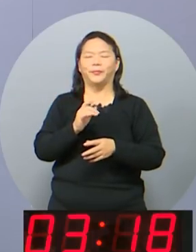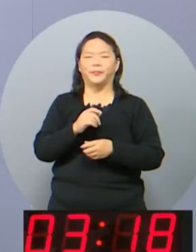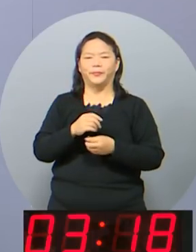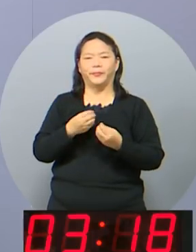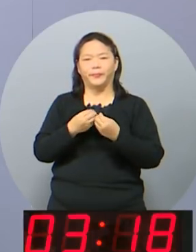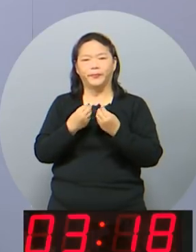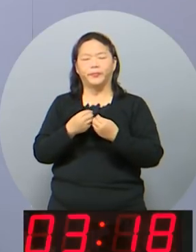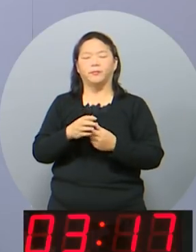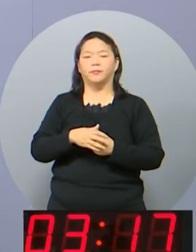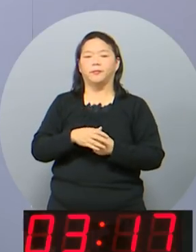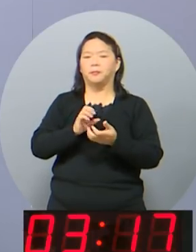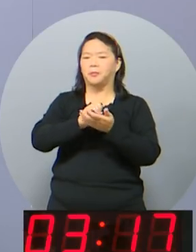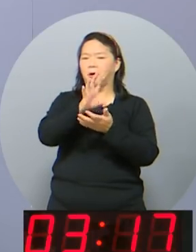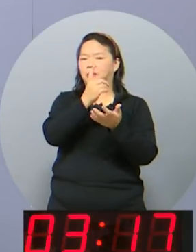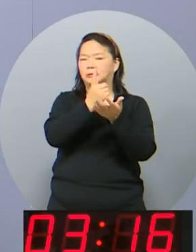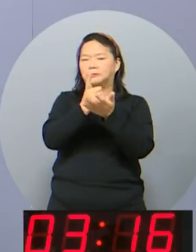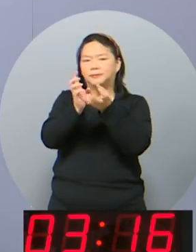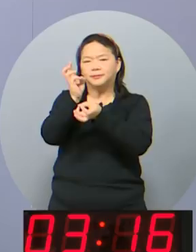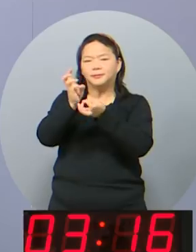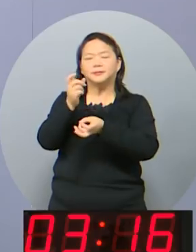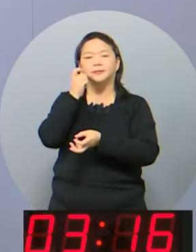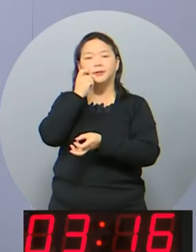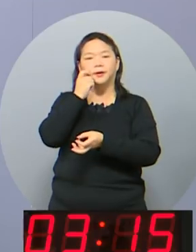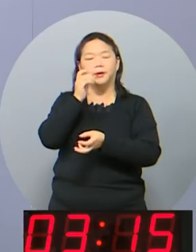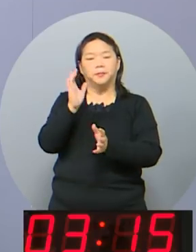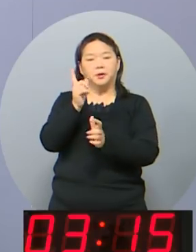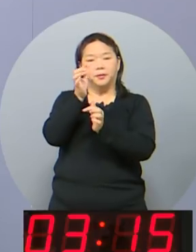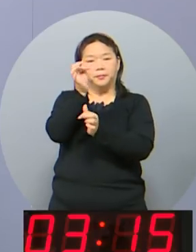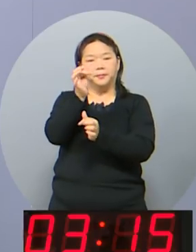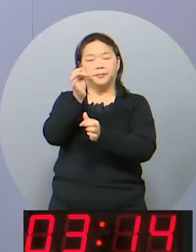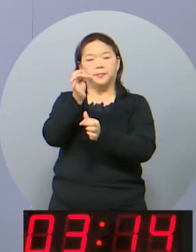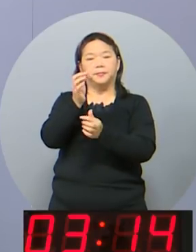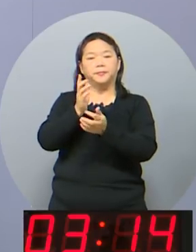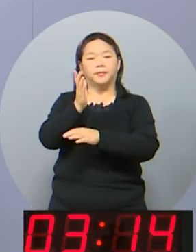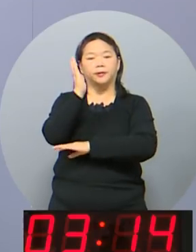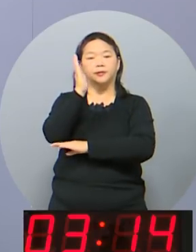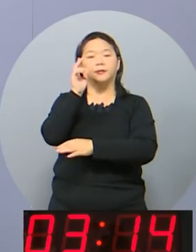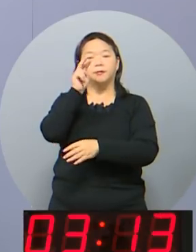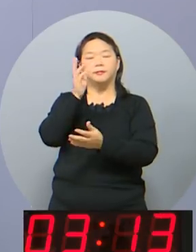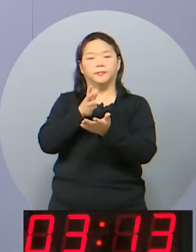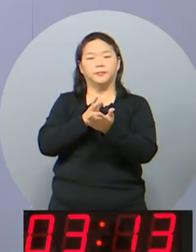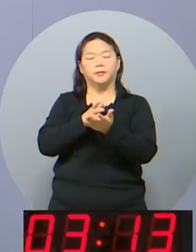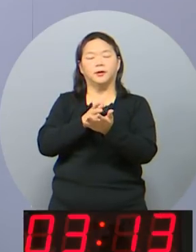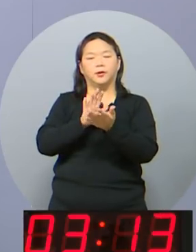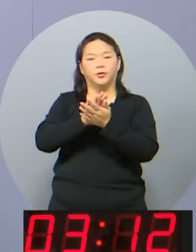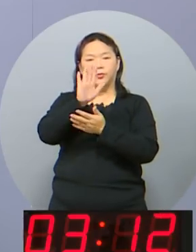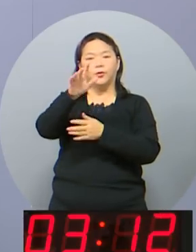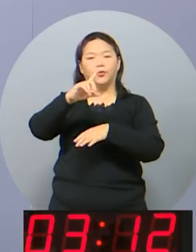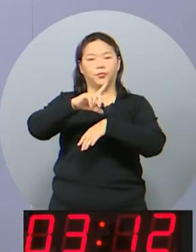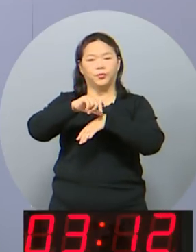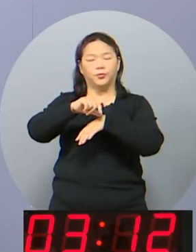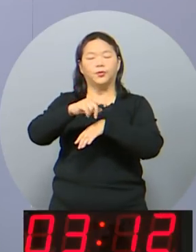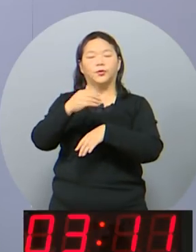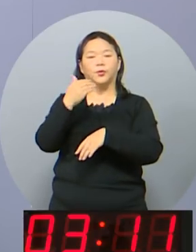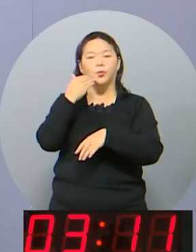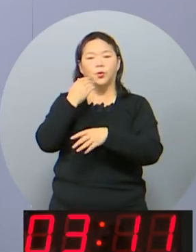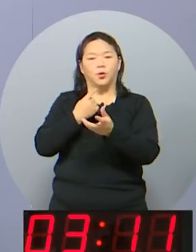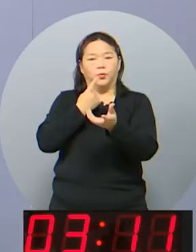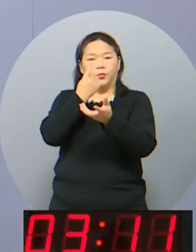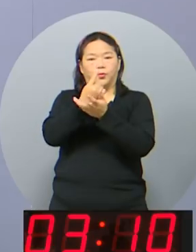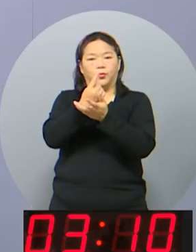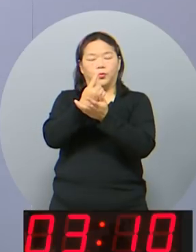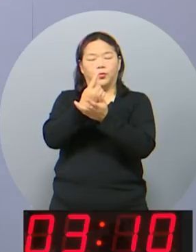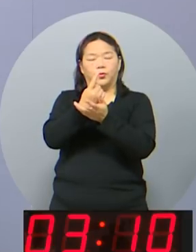告。那当然，我想完整的政见啊，我会在未来的时间里面，伟杰进入议会之